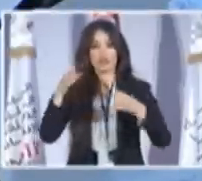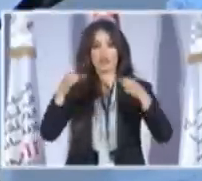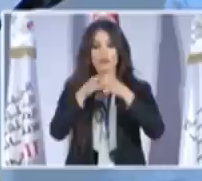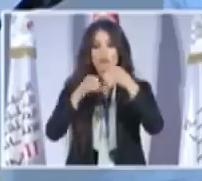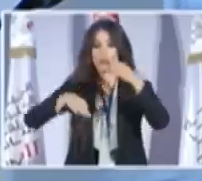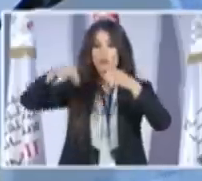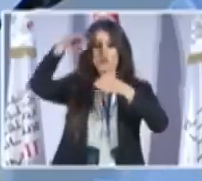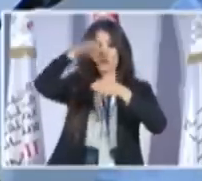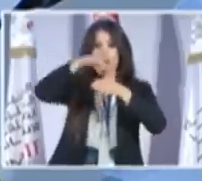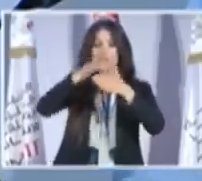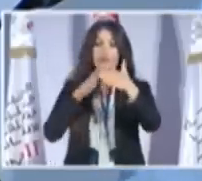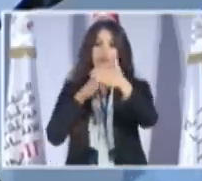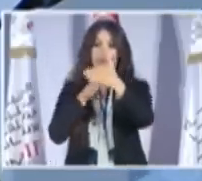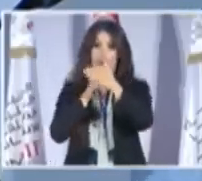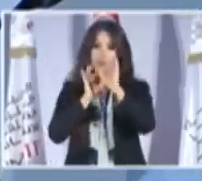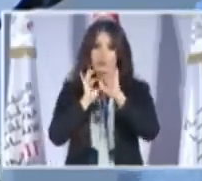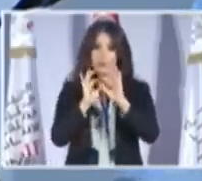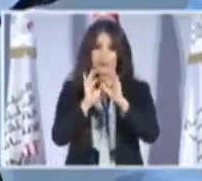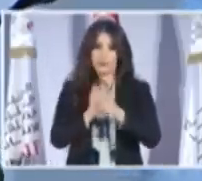شكرا